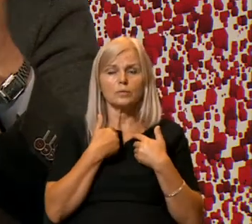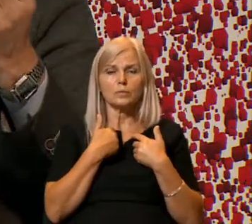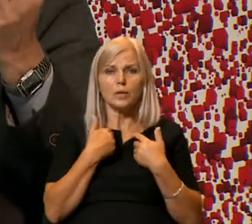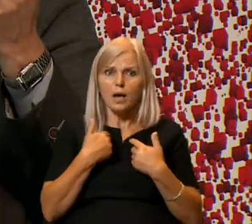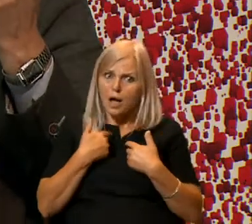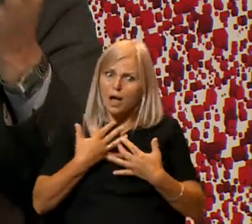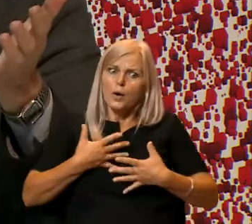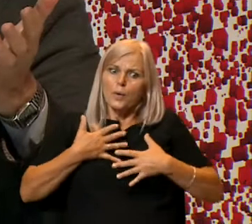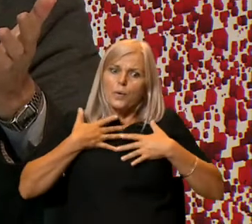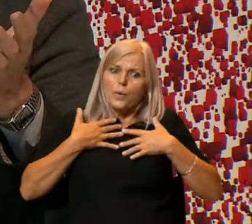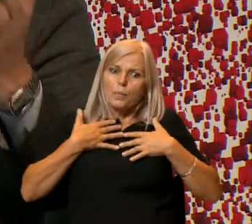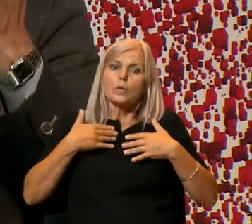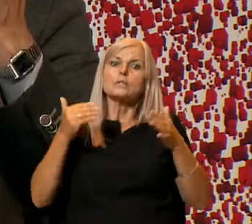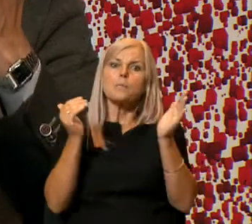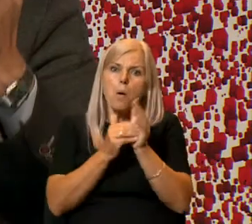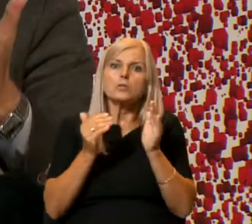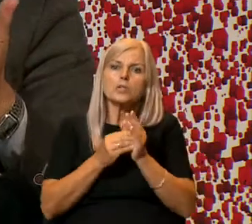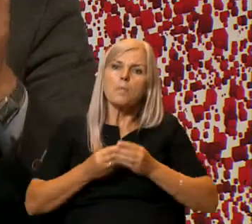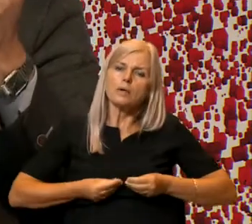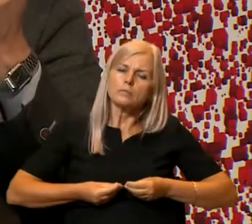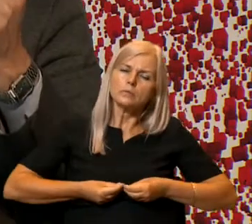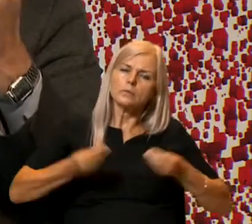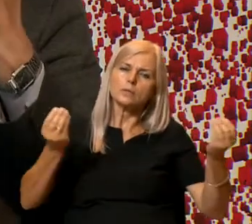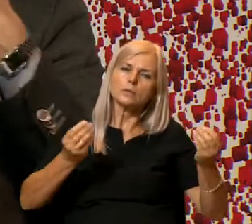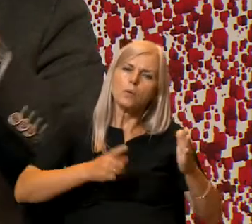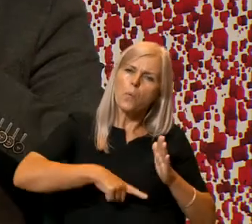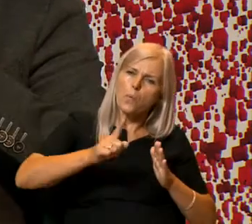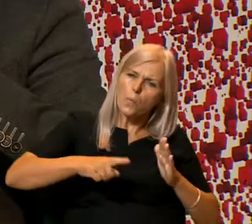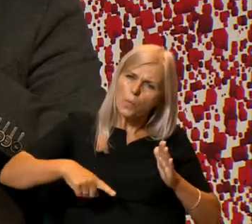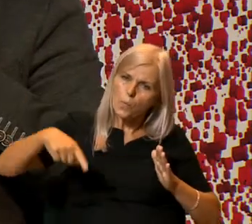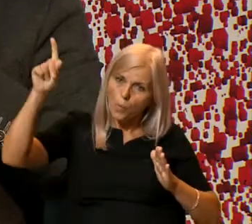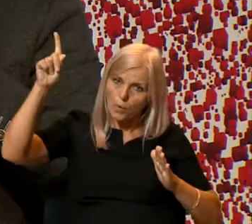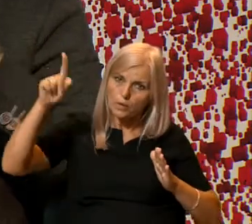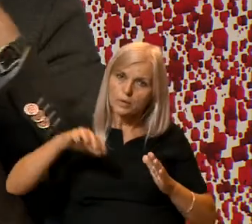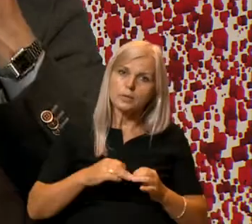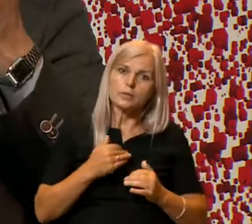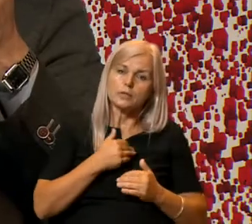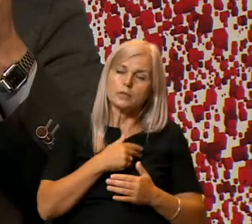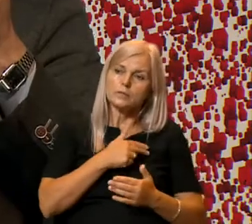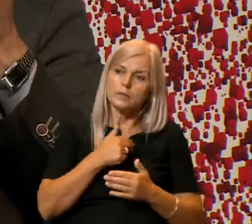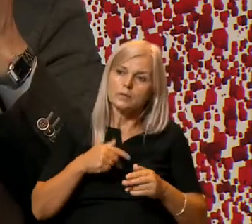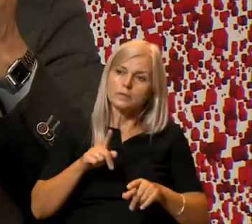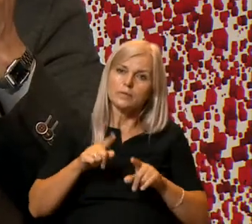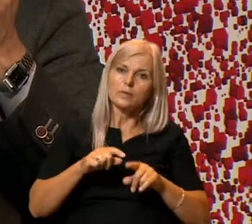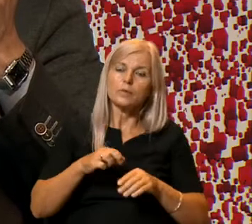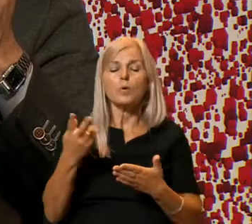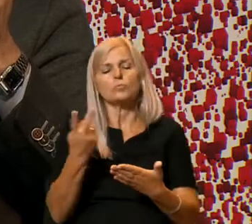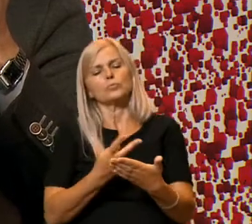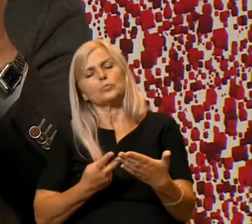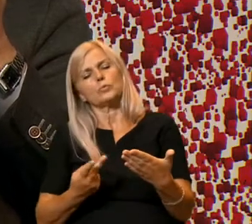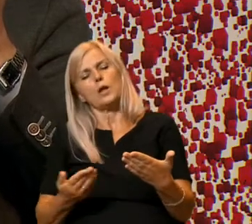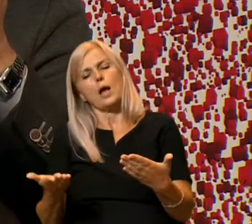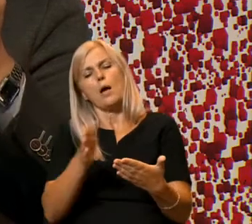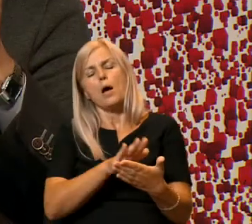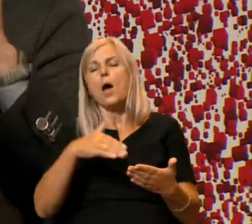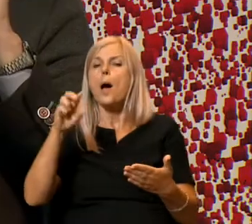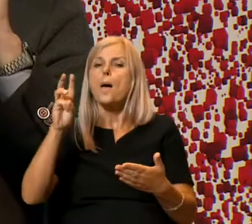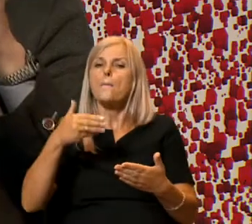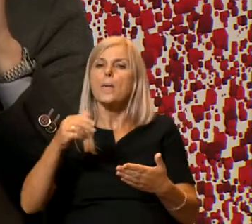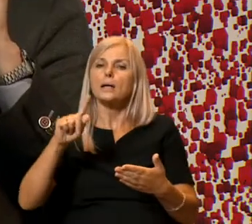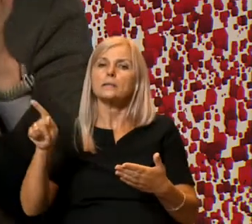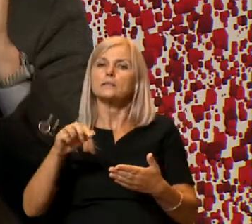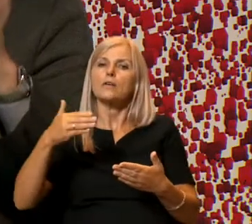ta potrzeba wzrostu, która jest w naturze tego świata. Kiedy czytamy piśmieństwo Maxa Webera,